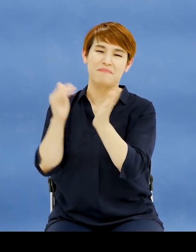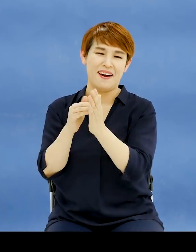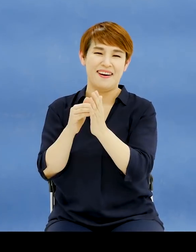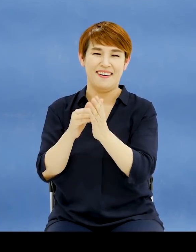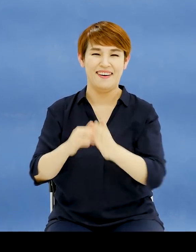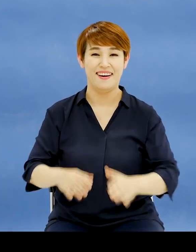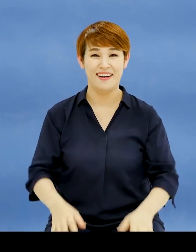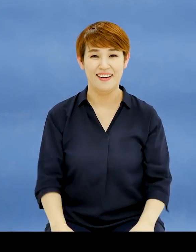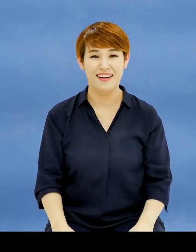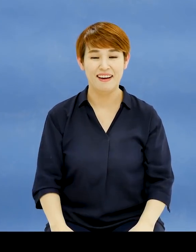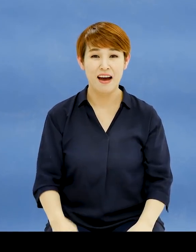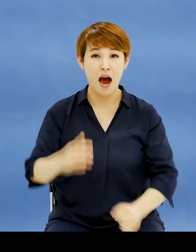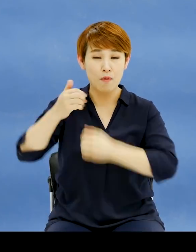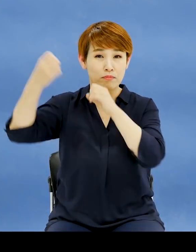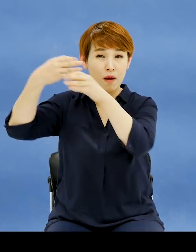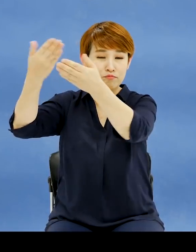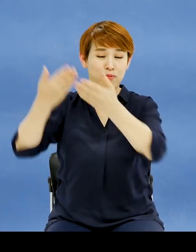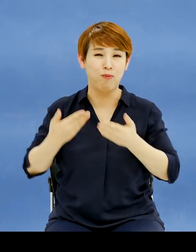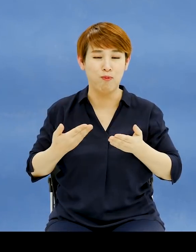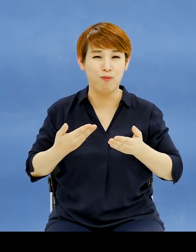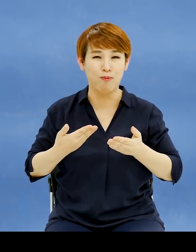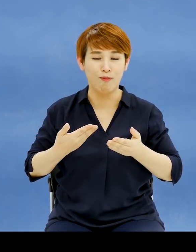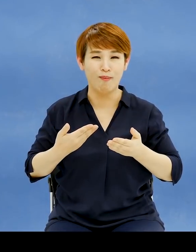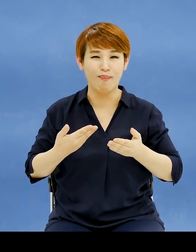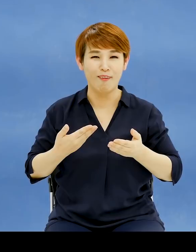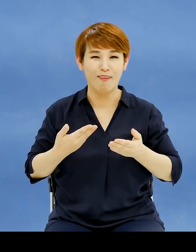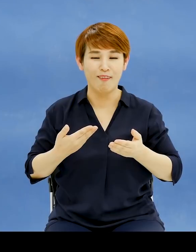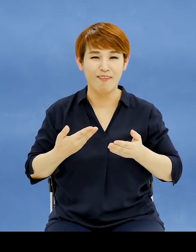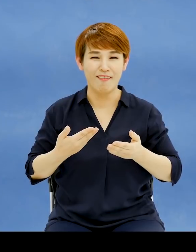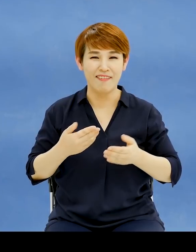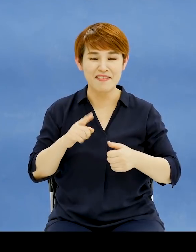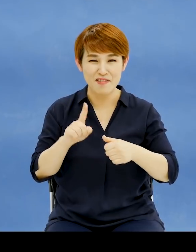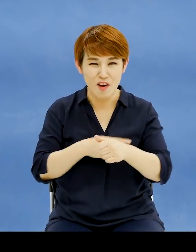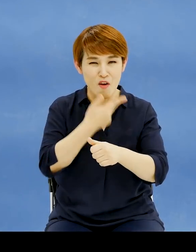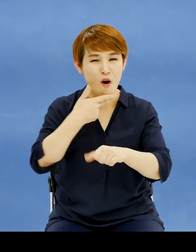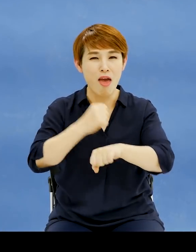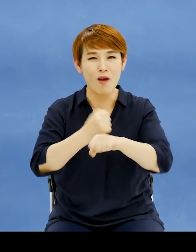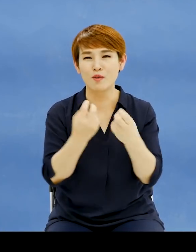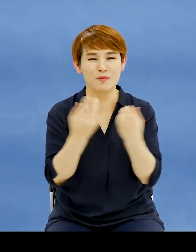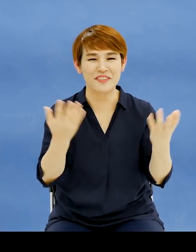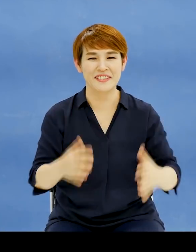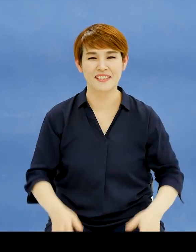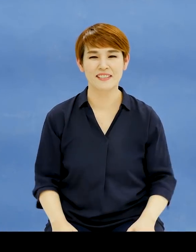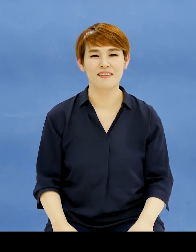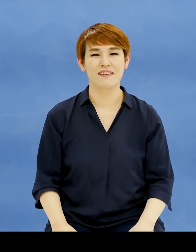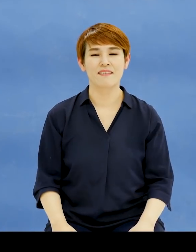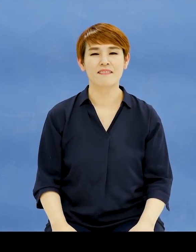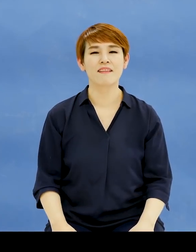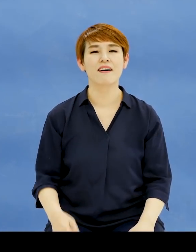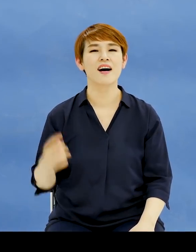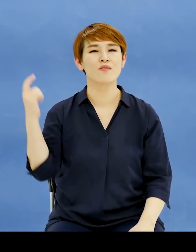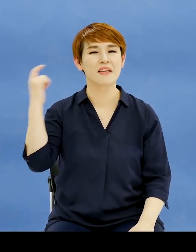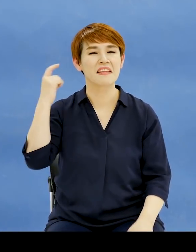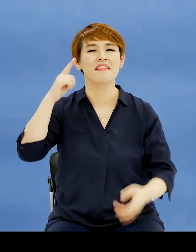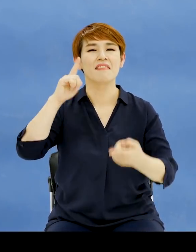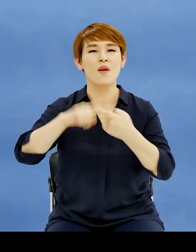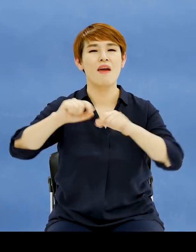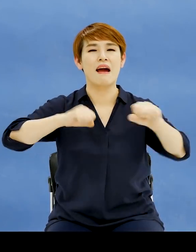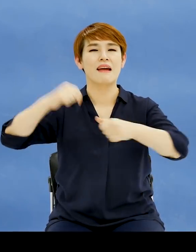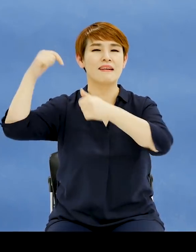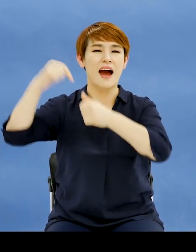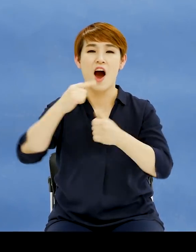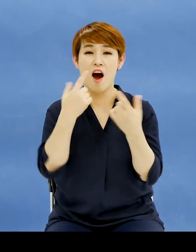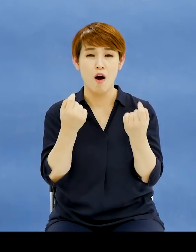하나님 그 기도를 같이 응답해 주신 것 같아요. 영어를 할 수밖에 없고. 대박. 너무 정확하게. 야, 그러니까 민수기에 내 귀에 들리는 대로 행하리라 하신